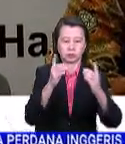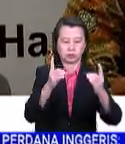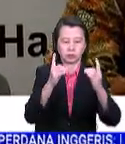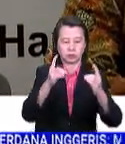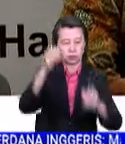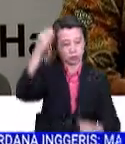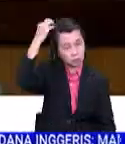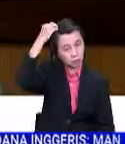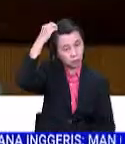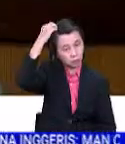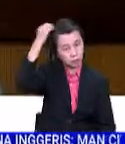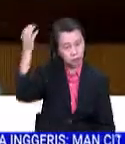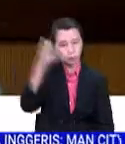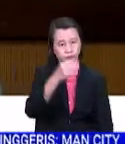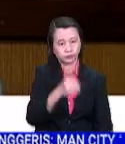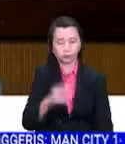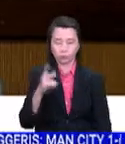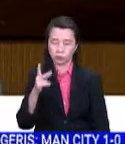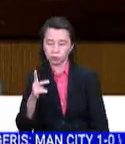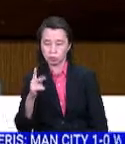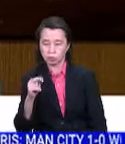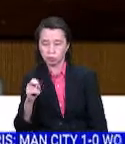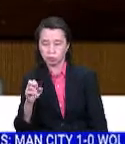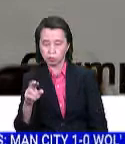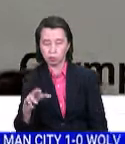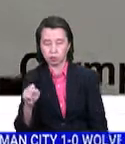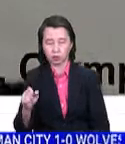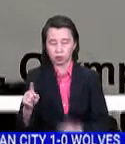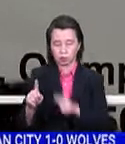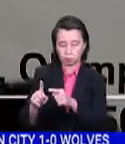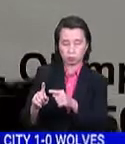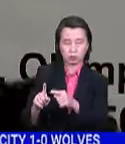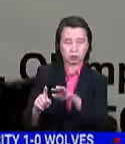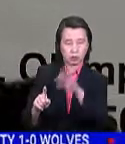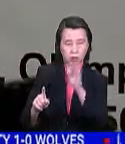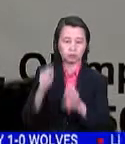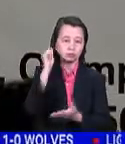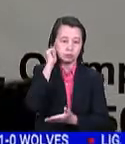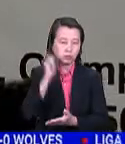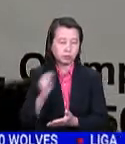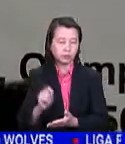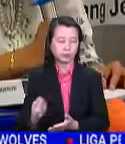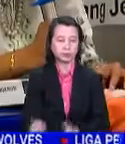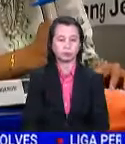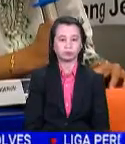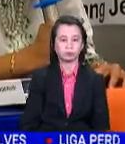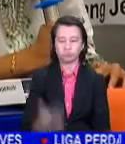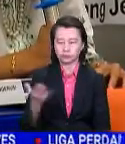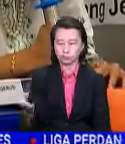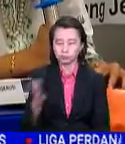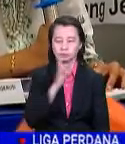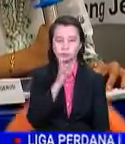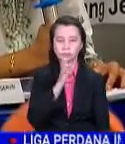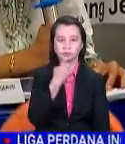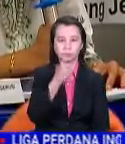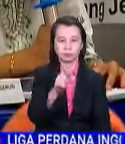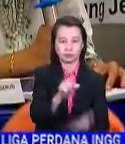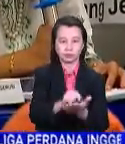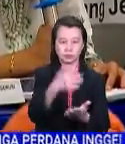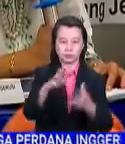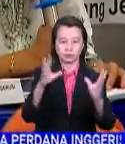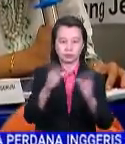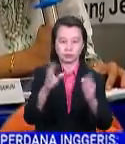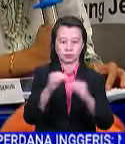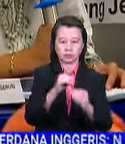Pendidikan Selangor. Manakala K. Nariz Hanasami pula dilantik sebagai setiausaha. Beliau berkata demikian kepada media selepas